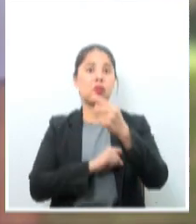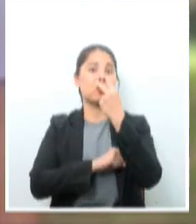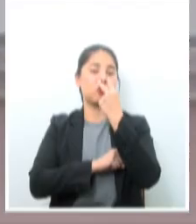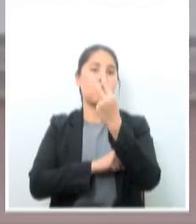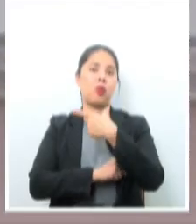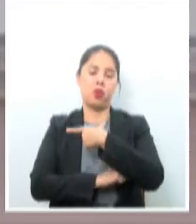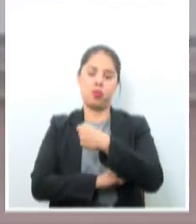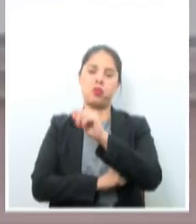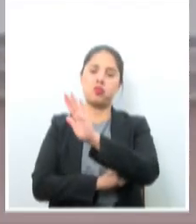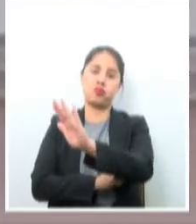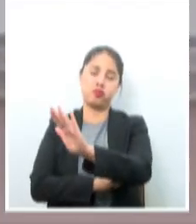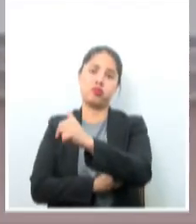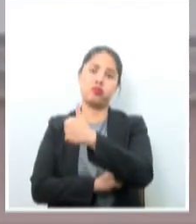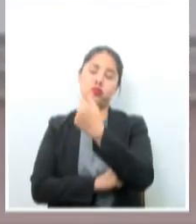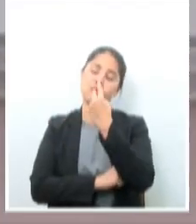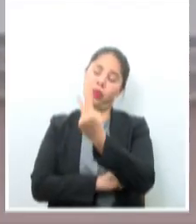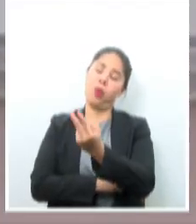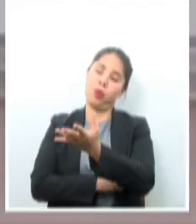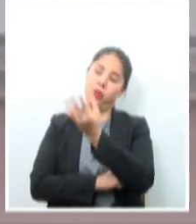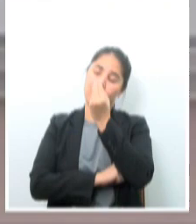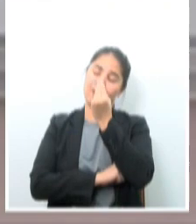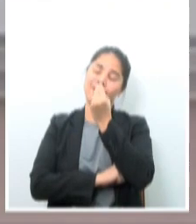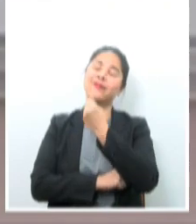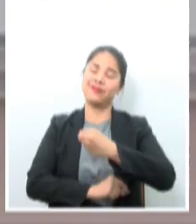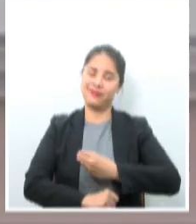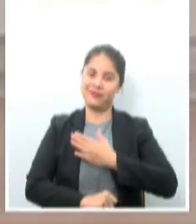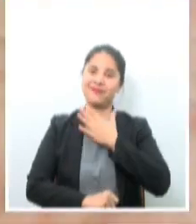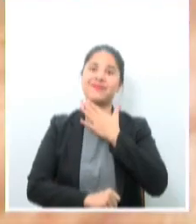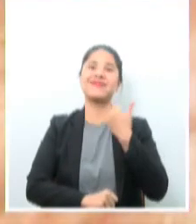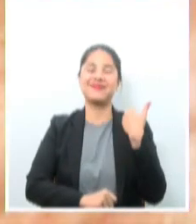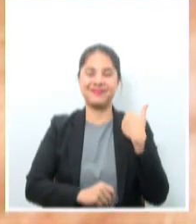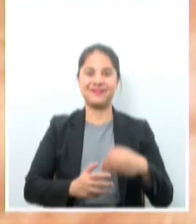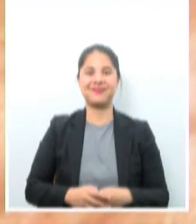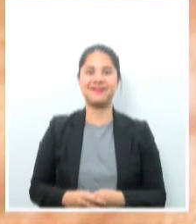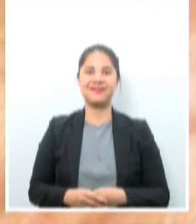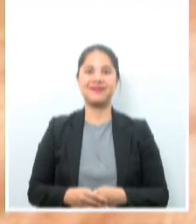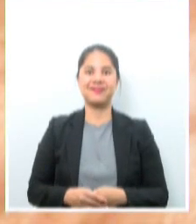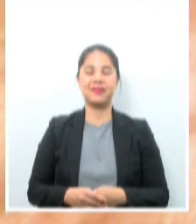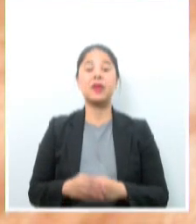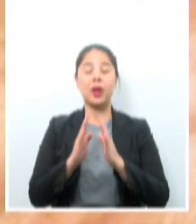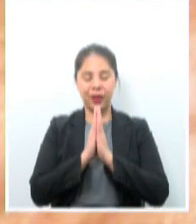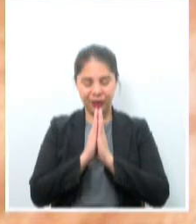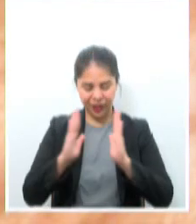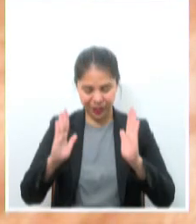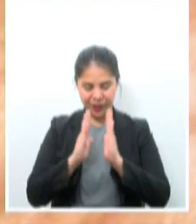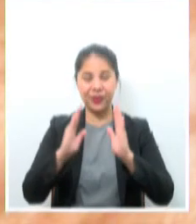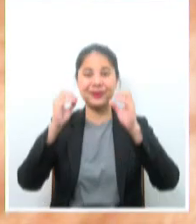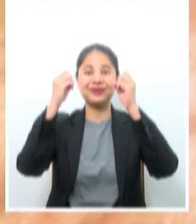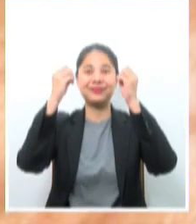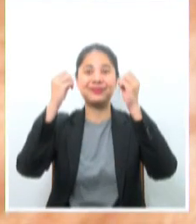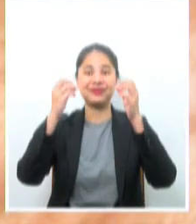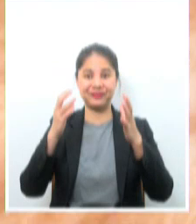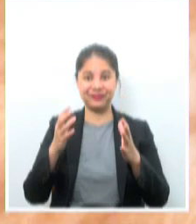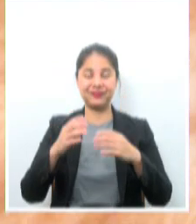นะครับนี่ก็ถือว่าเป็นความสุขที่สุดในชีวิตของครูนะครับ ค่ะต้องขอขอบคุณคุณครูรณกรมโนวรรณนะคะ